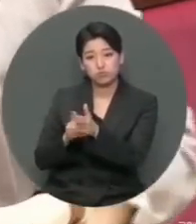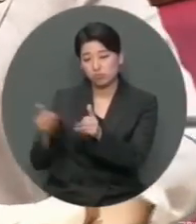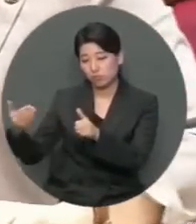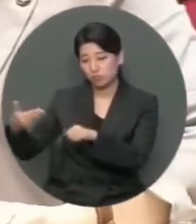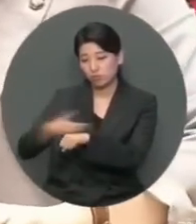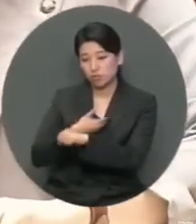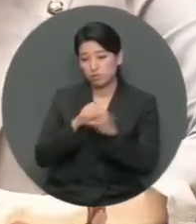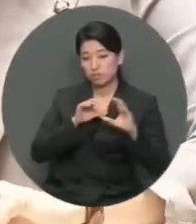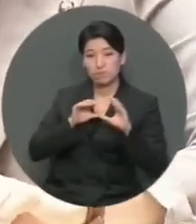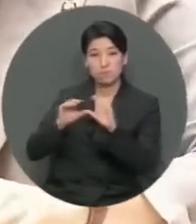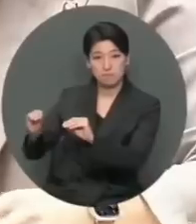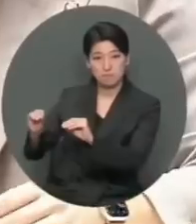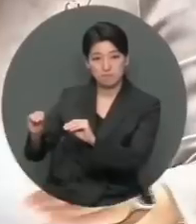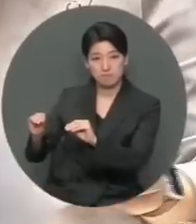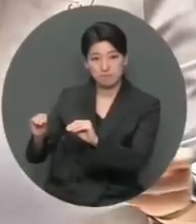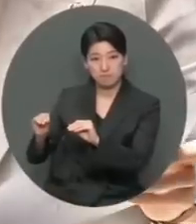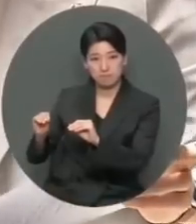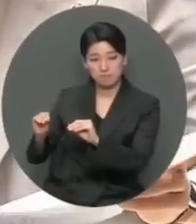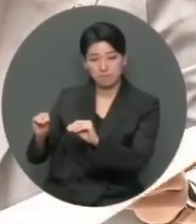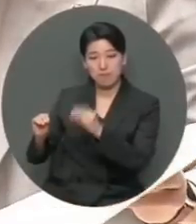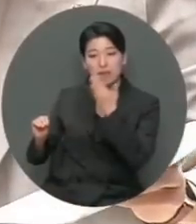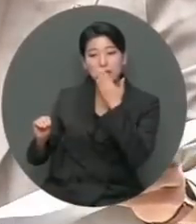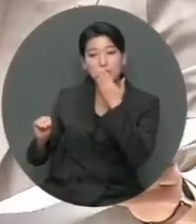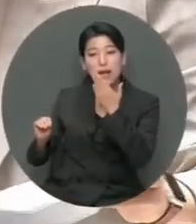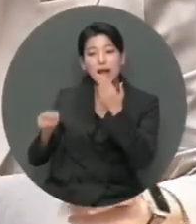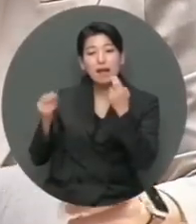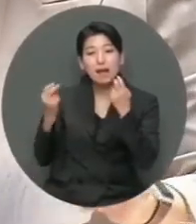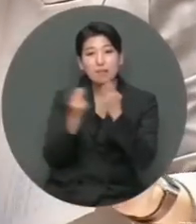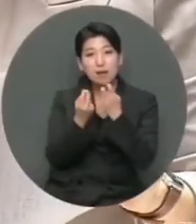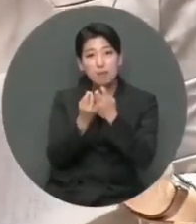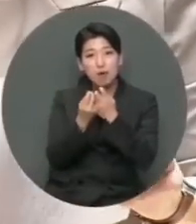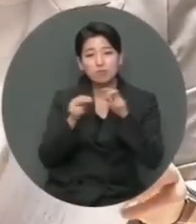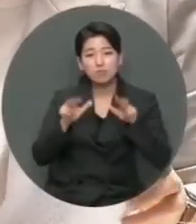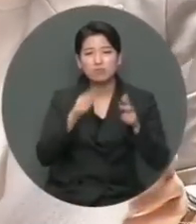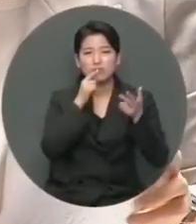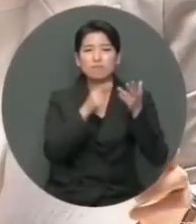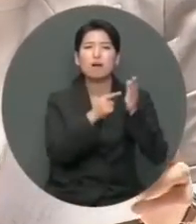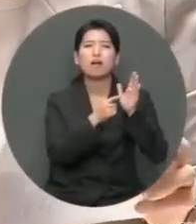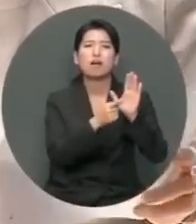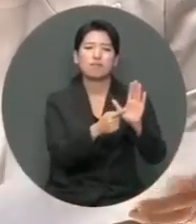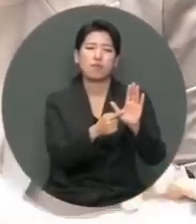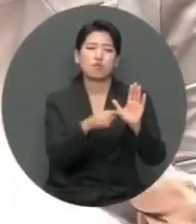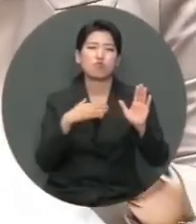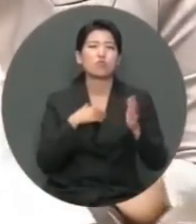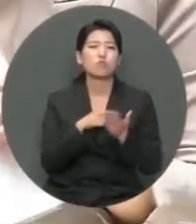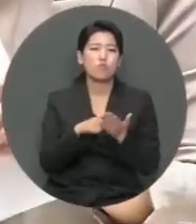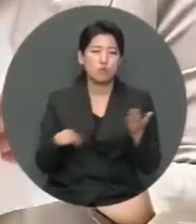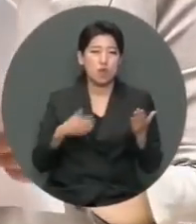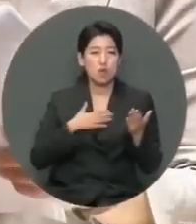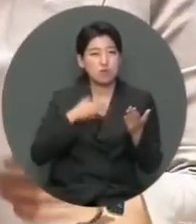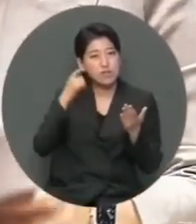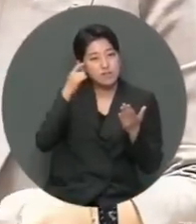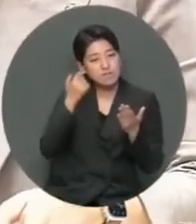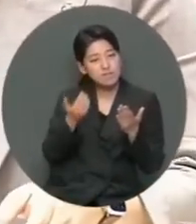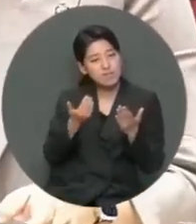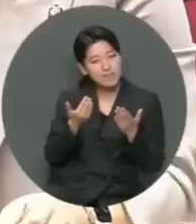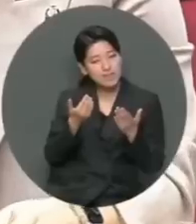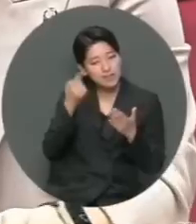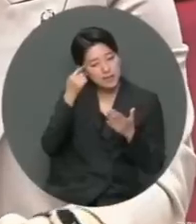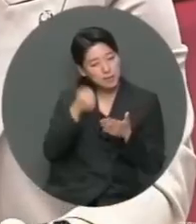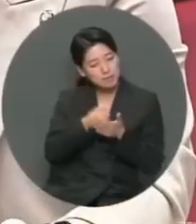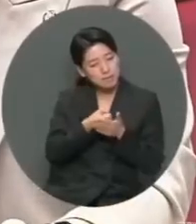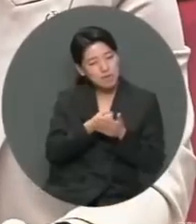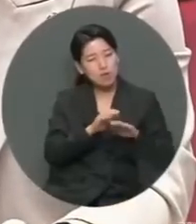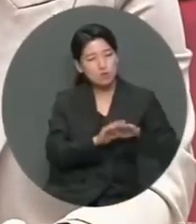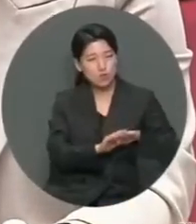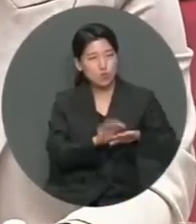할 수 있는 조치를 말씀드리는 것 자체가 우리가 그런 데에서 대단히 우리의 전략을 노출하는 게 되기 때문에 그건